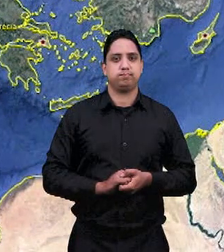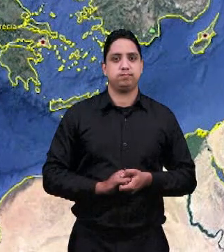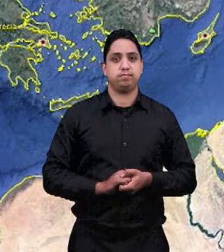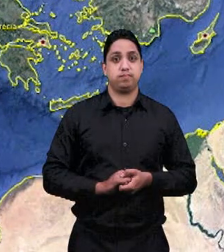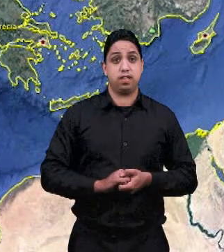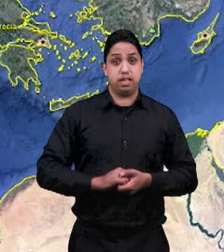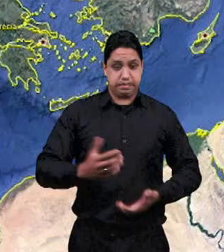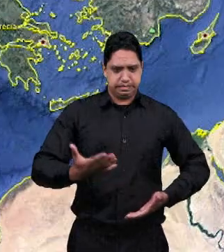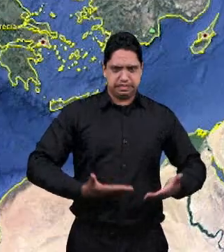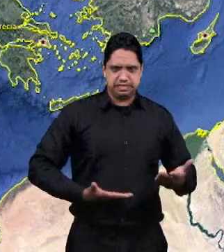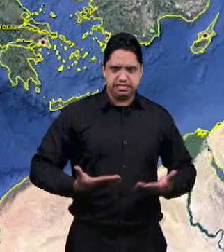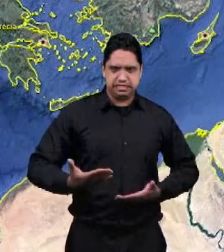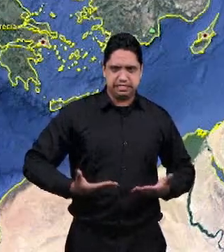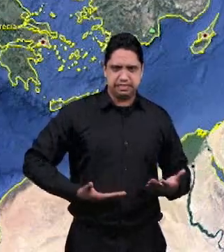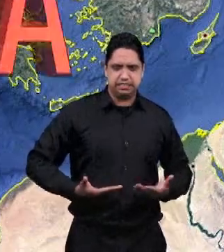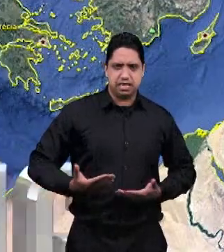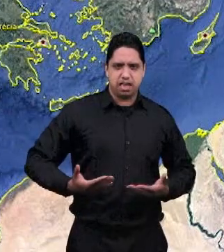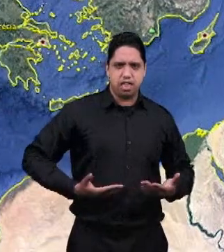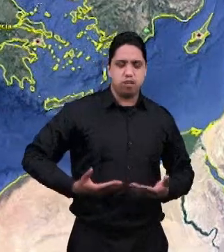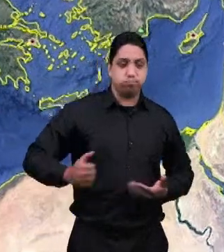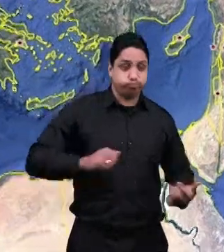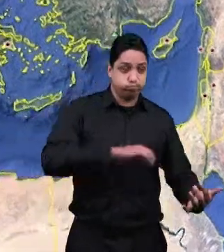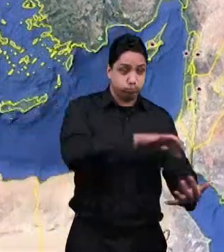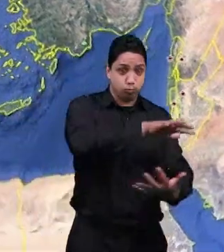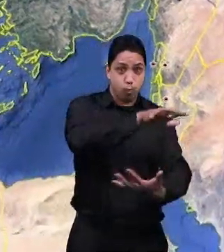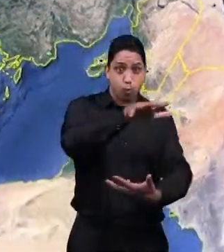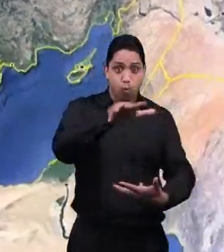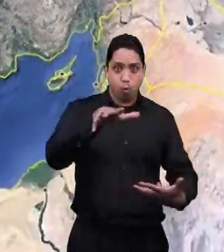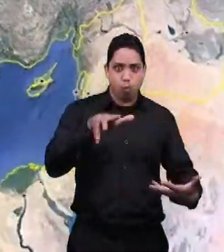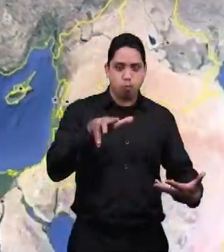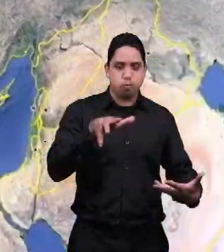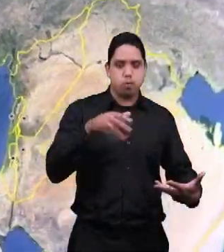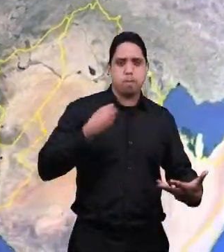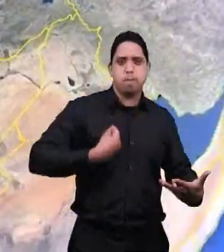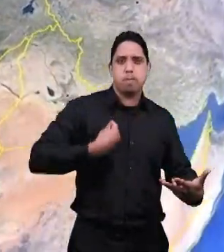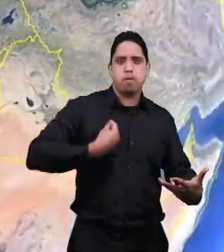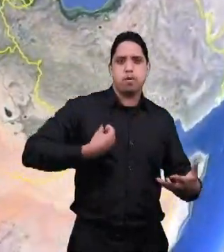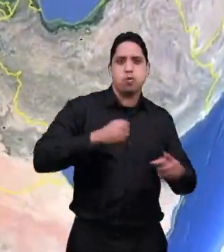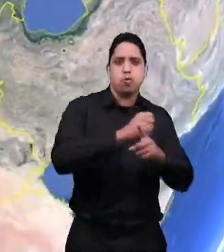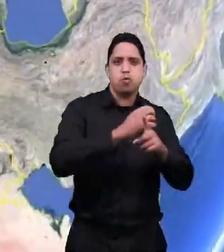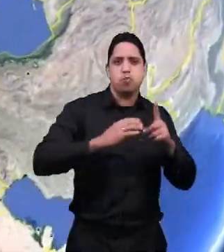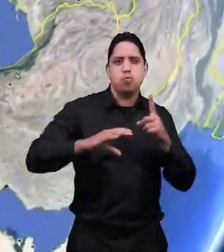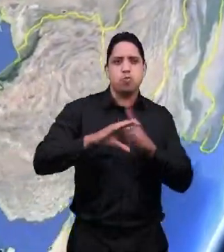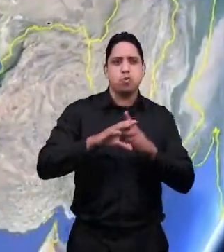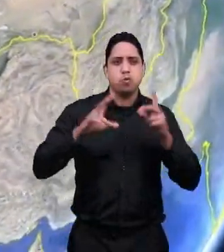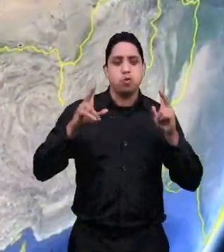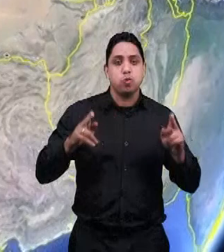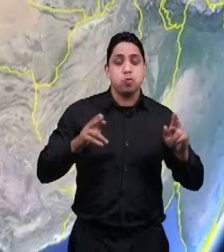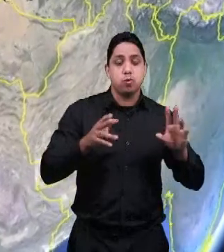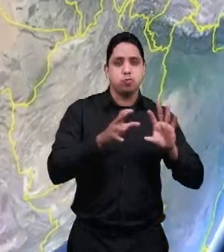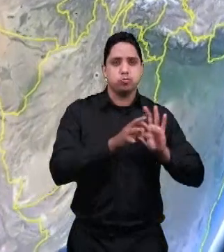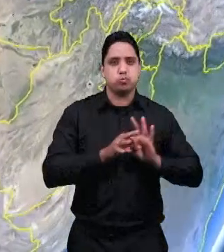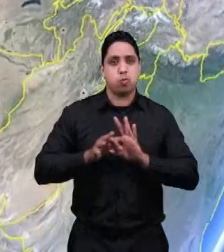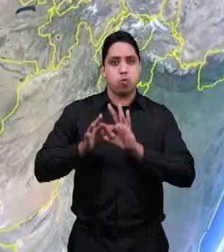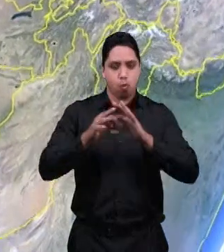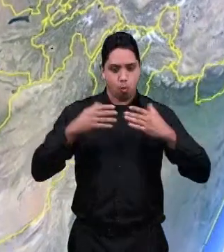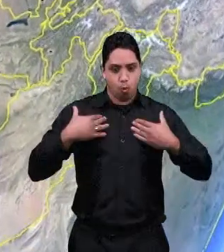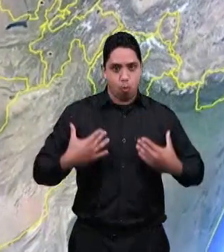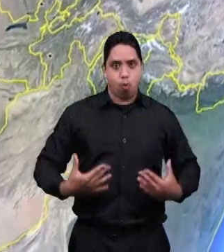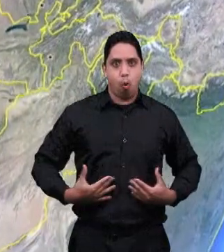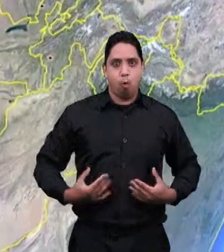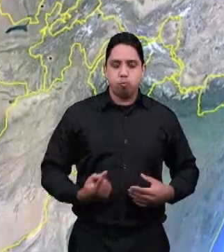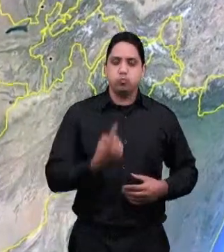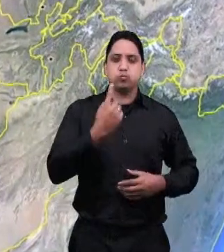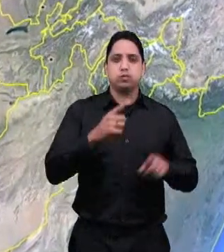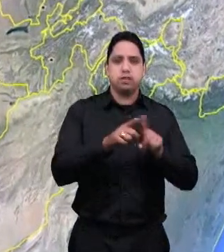Les frères et sœurs de toutes les parties du monde participent d'un même culte, ensemble, dans un même corps et dans un